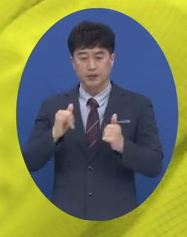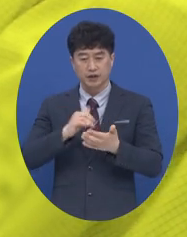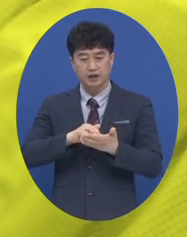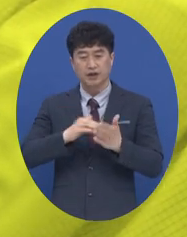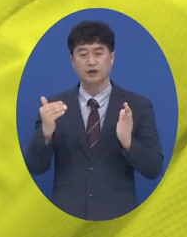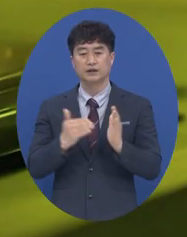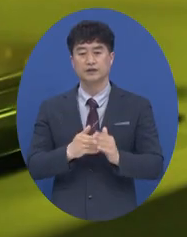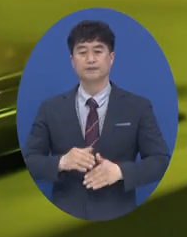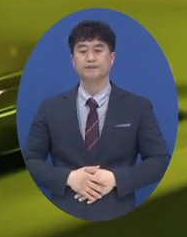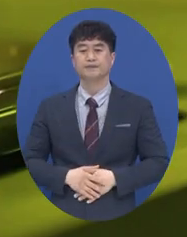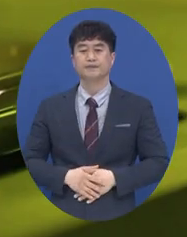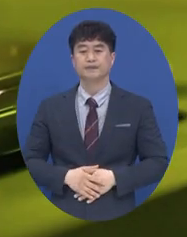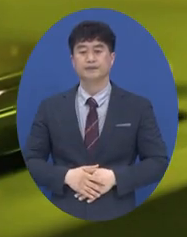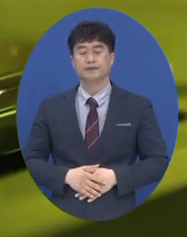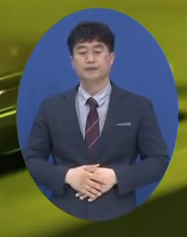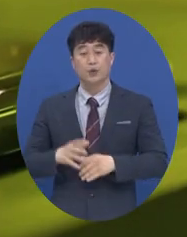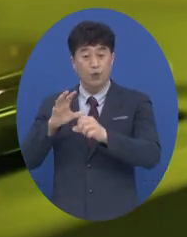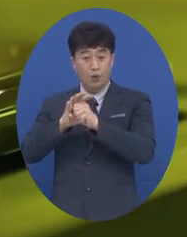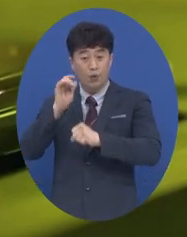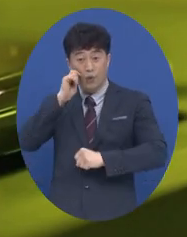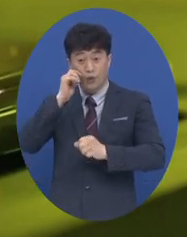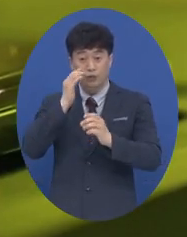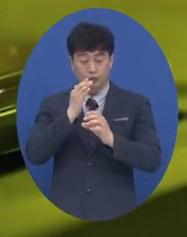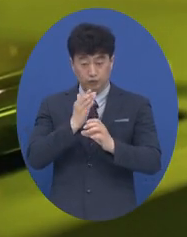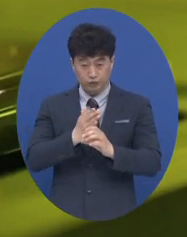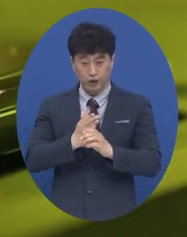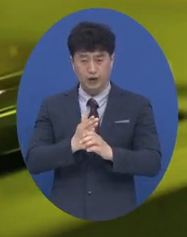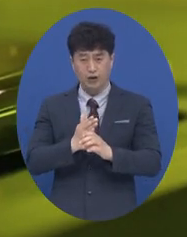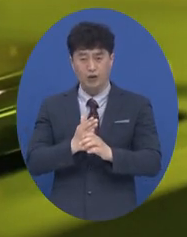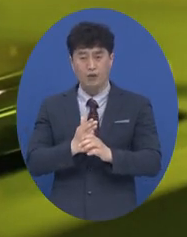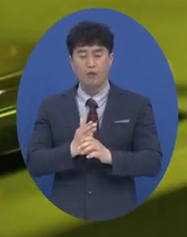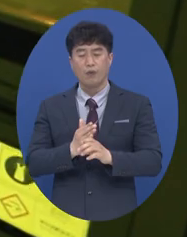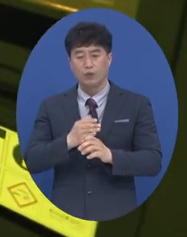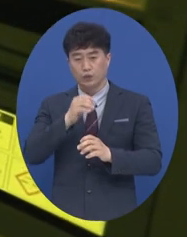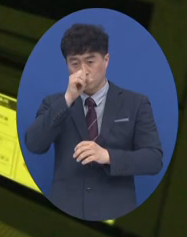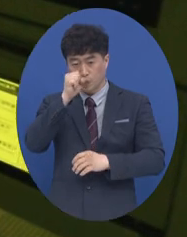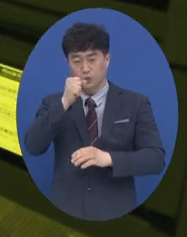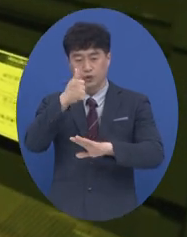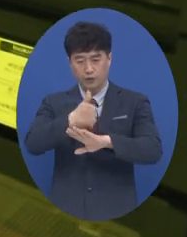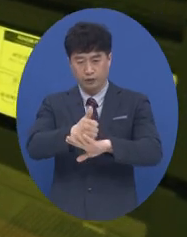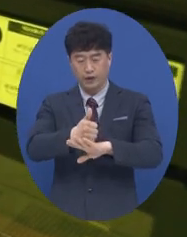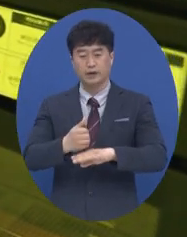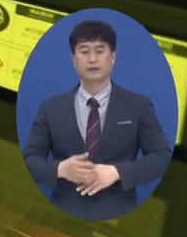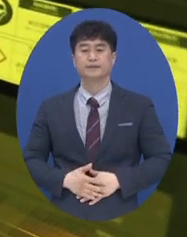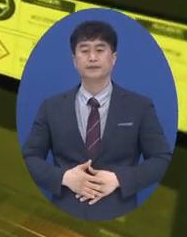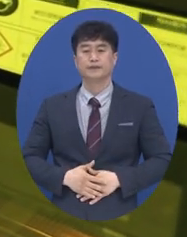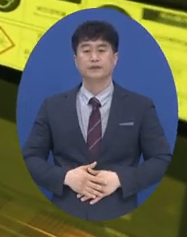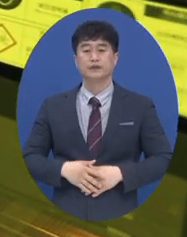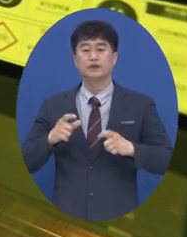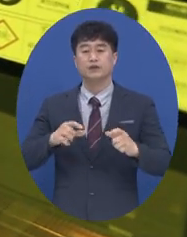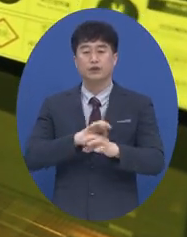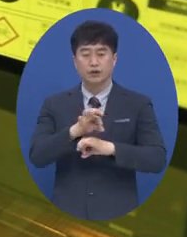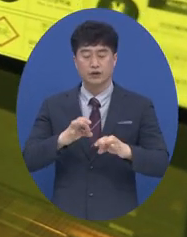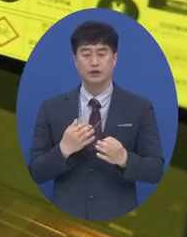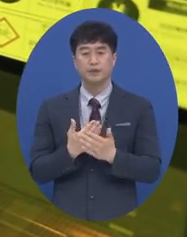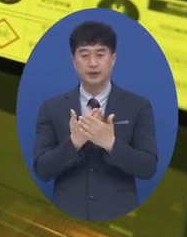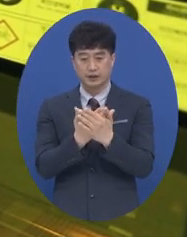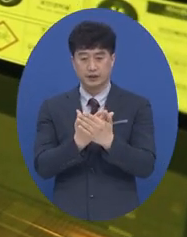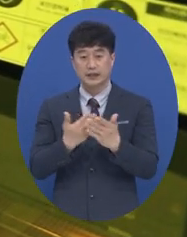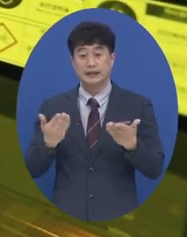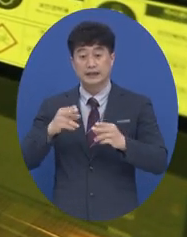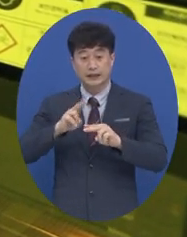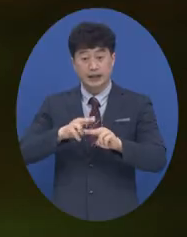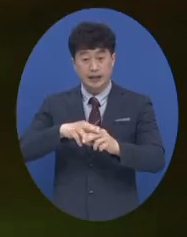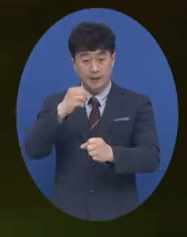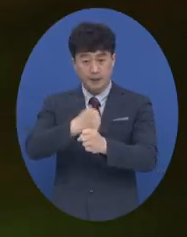8,523명으로 집계됐습니다. 코로나 악재 속에서도 꽤 굵직한 성과입니다. 지역 경제를 살리고